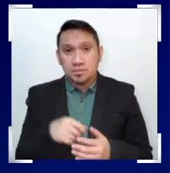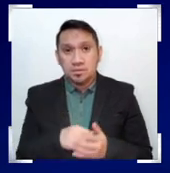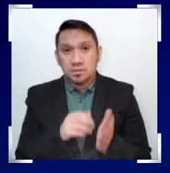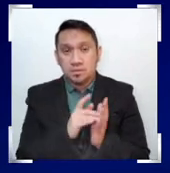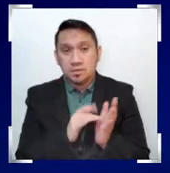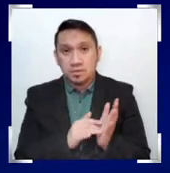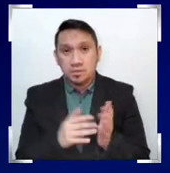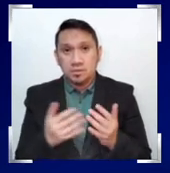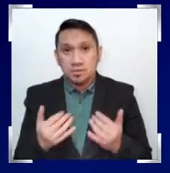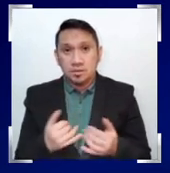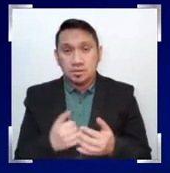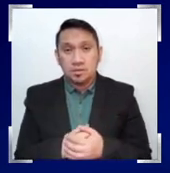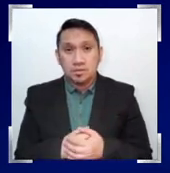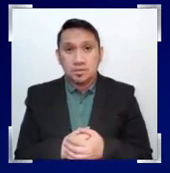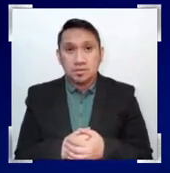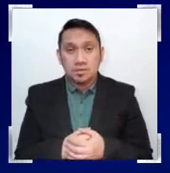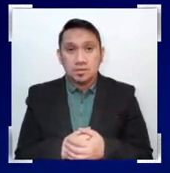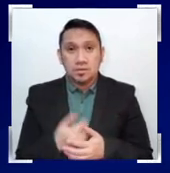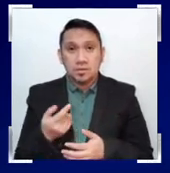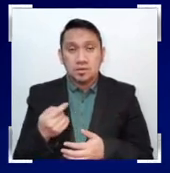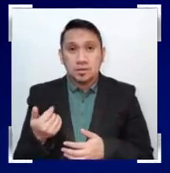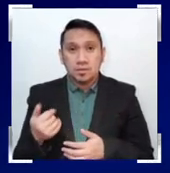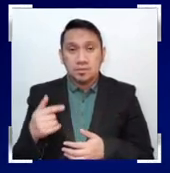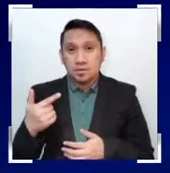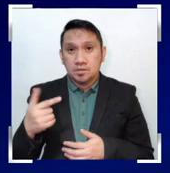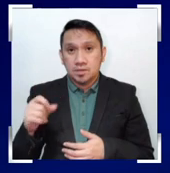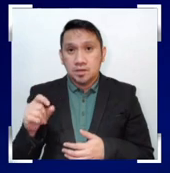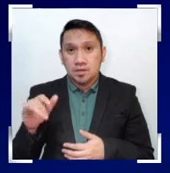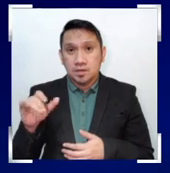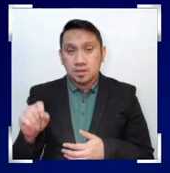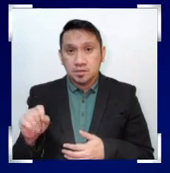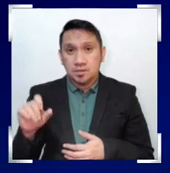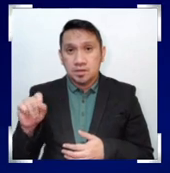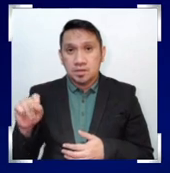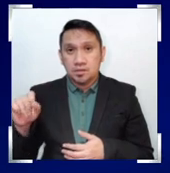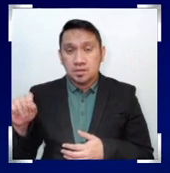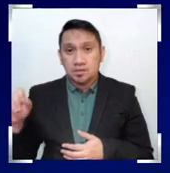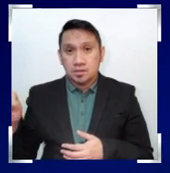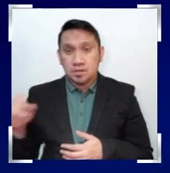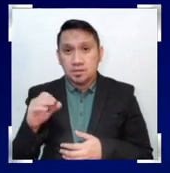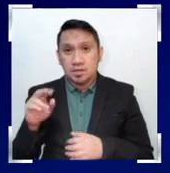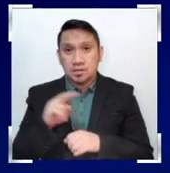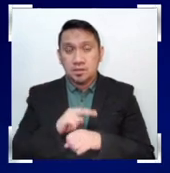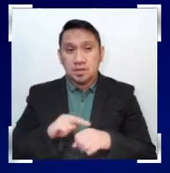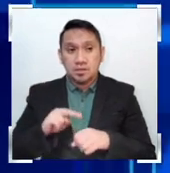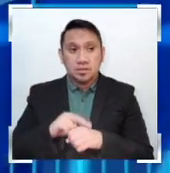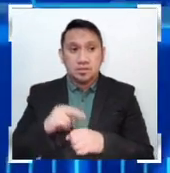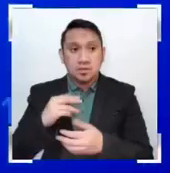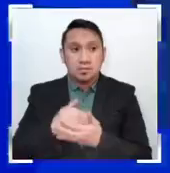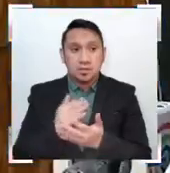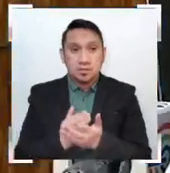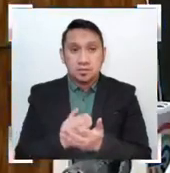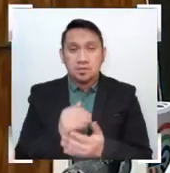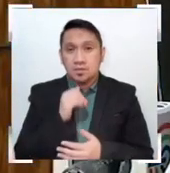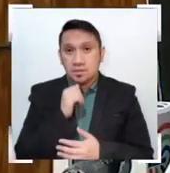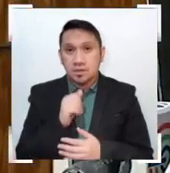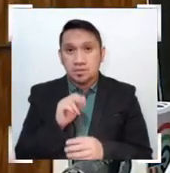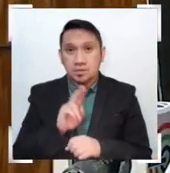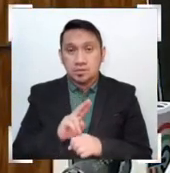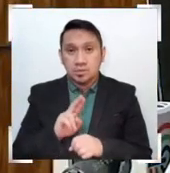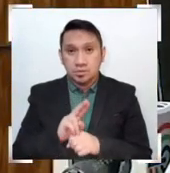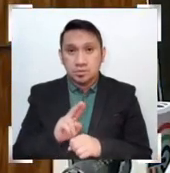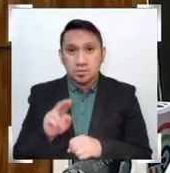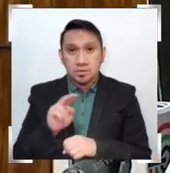daw. Tanggal na ang GSIS at SSS. Hindi na rin kukunan ng pondo ang pambansang budget. As we tackle the